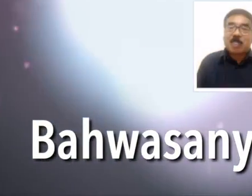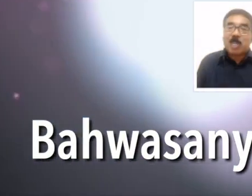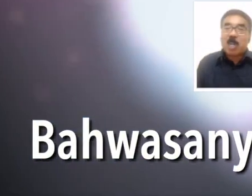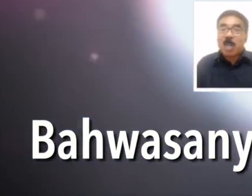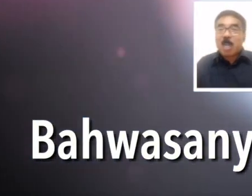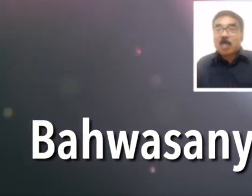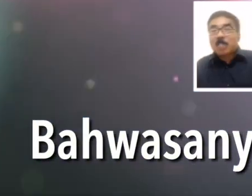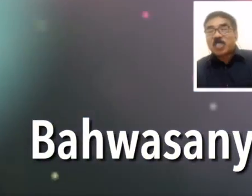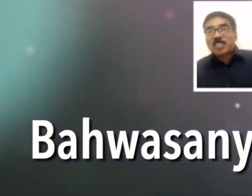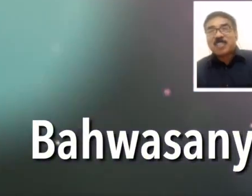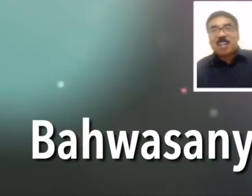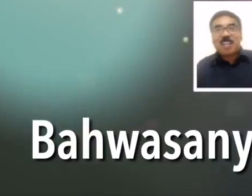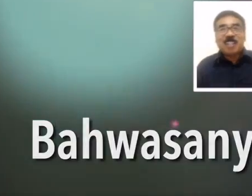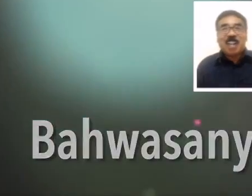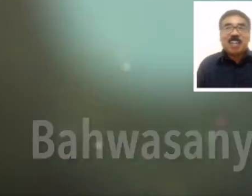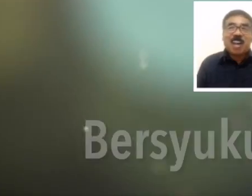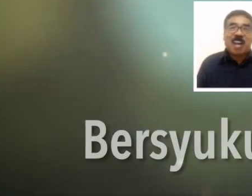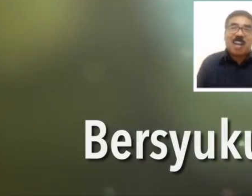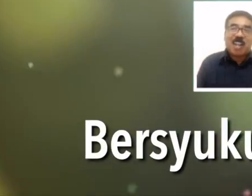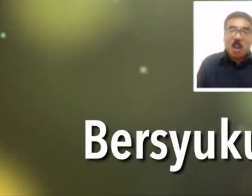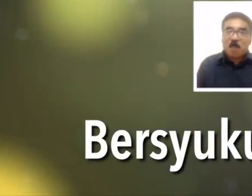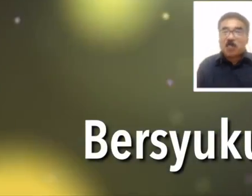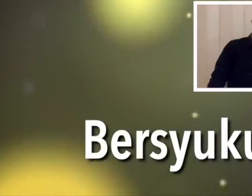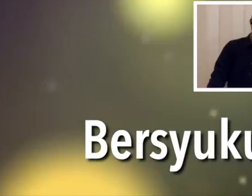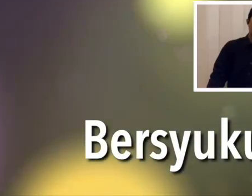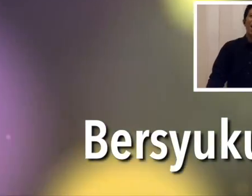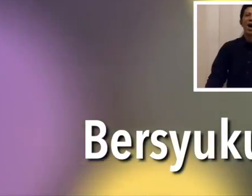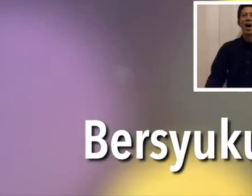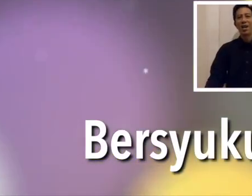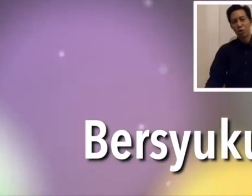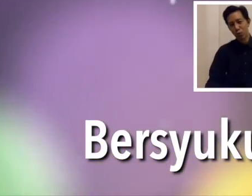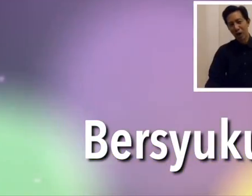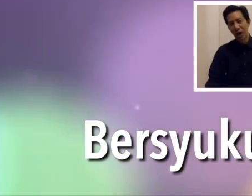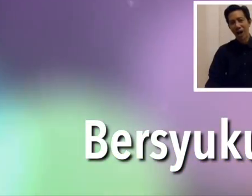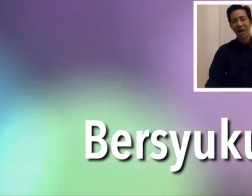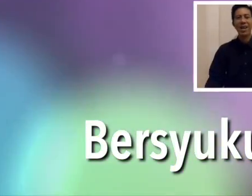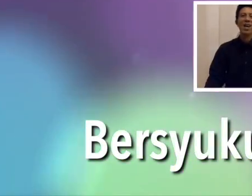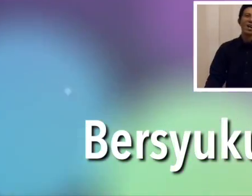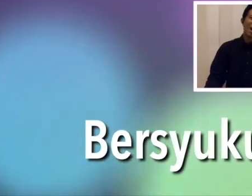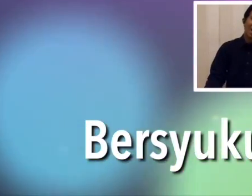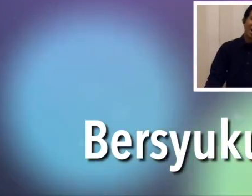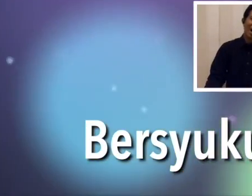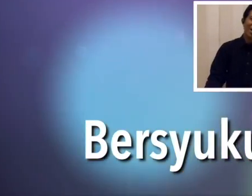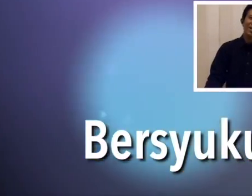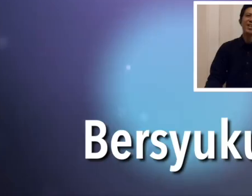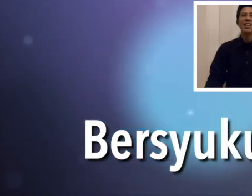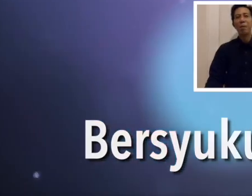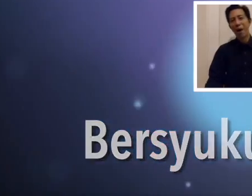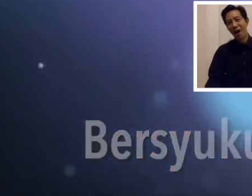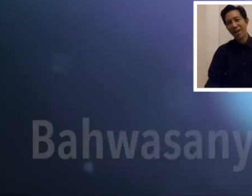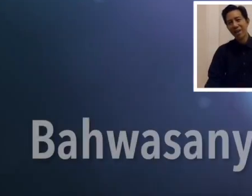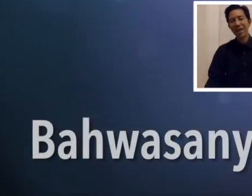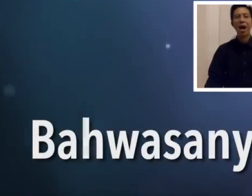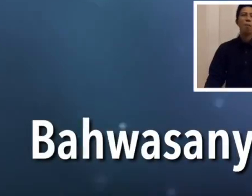selamanya kasih setia-Nya. Bersyukurlah pada Tuhan, karena